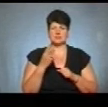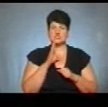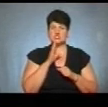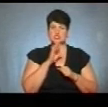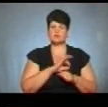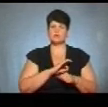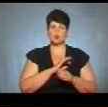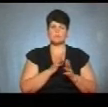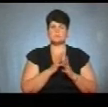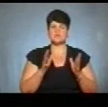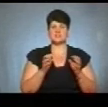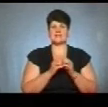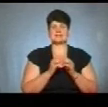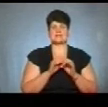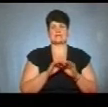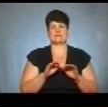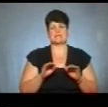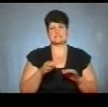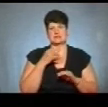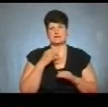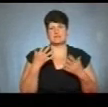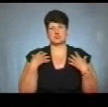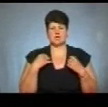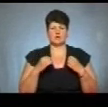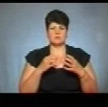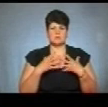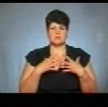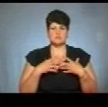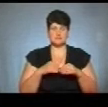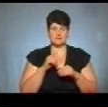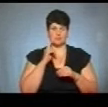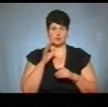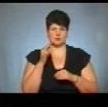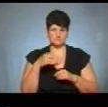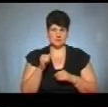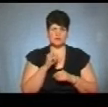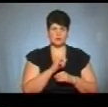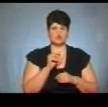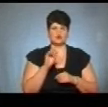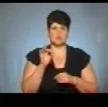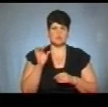виховує більше 10 дітей, повідомив начальник управління сім'ї та молоді облдержадміністрації Ігор Чорний.